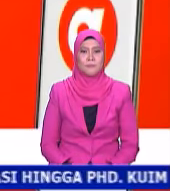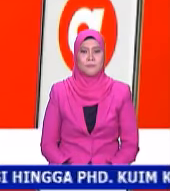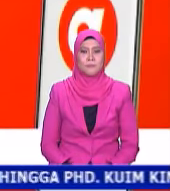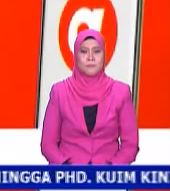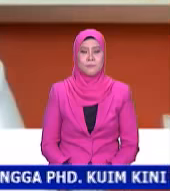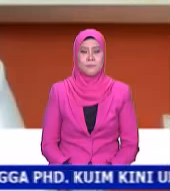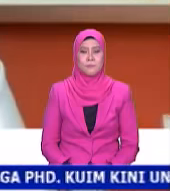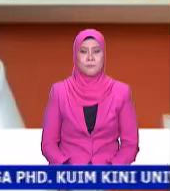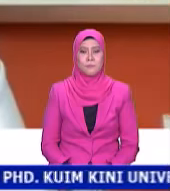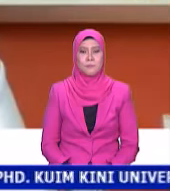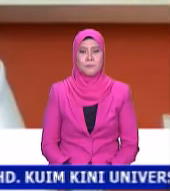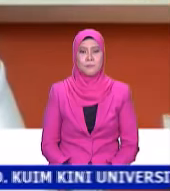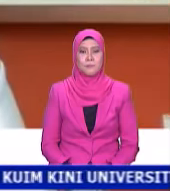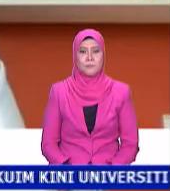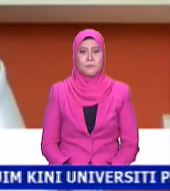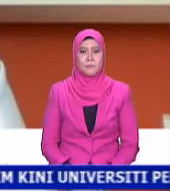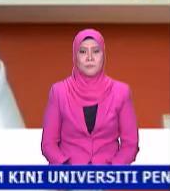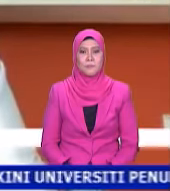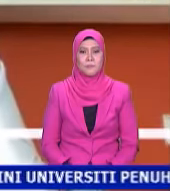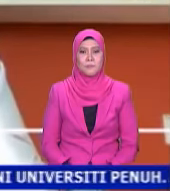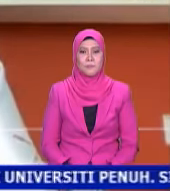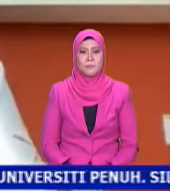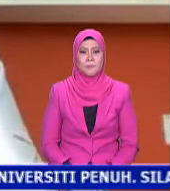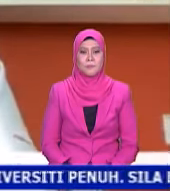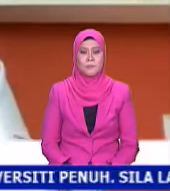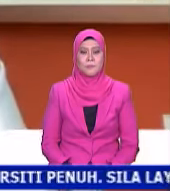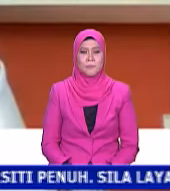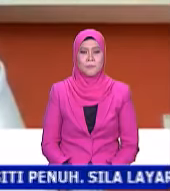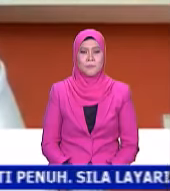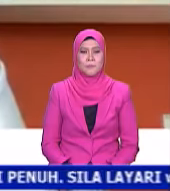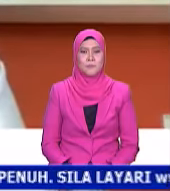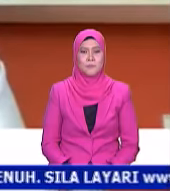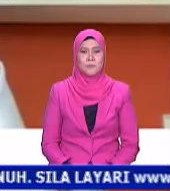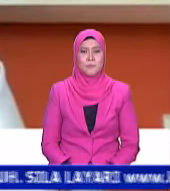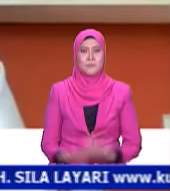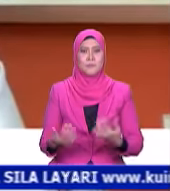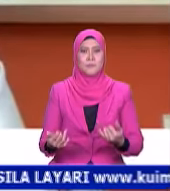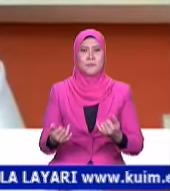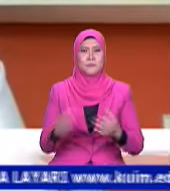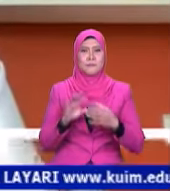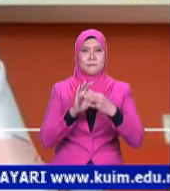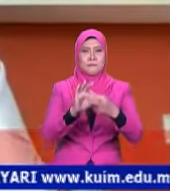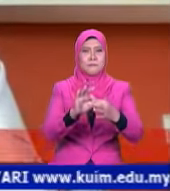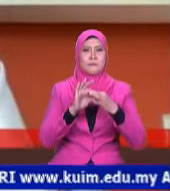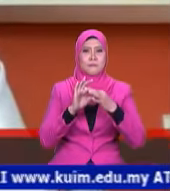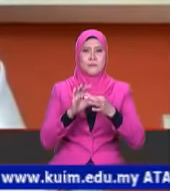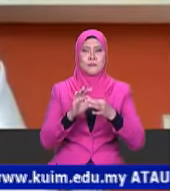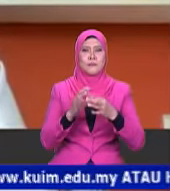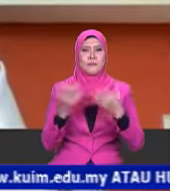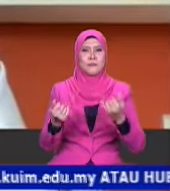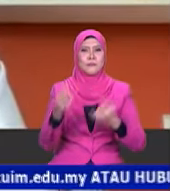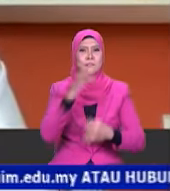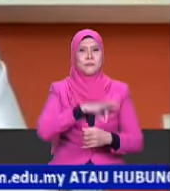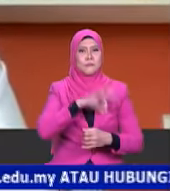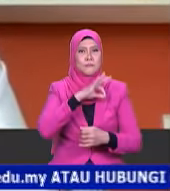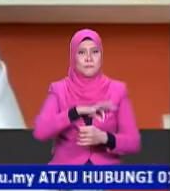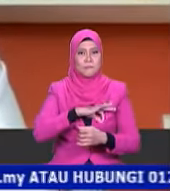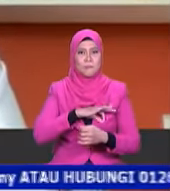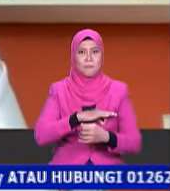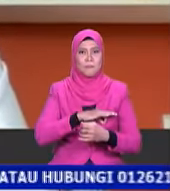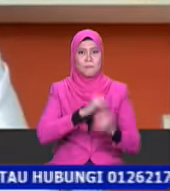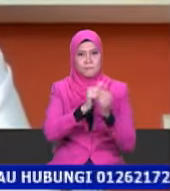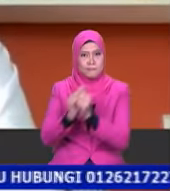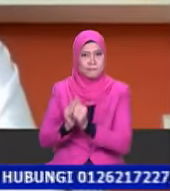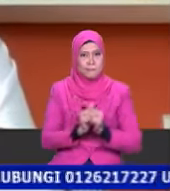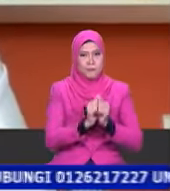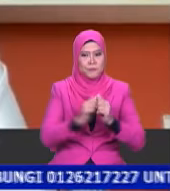Such a great and partnership with Gojek where we can complement each other and build many things together in